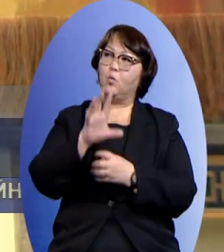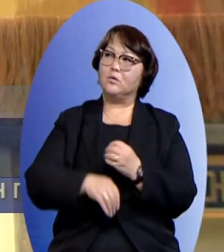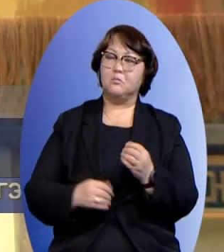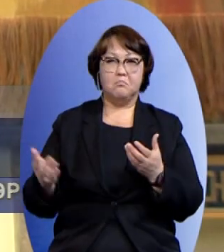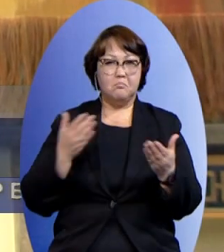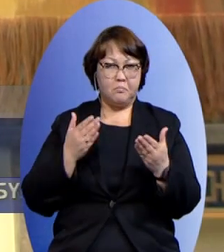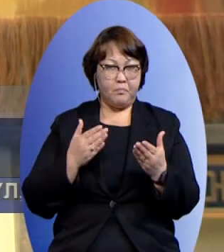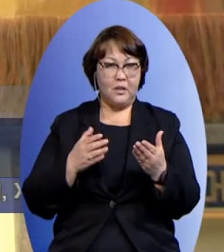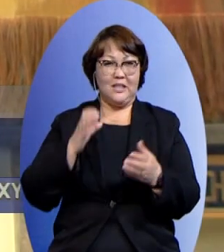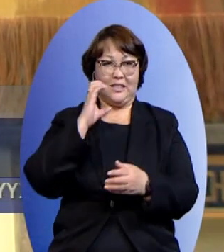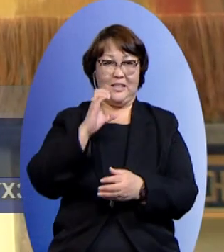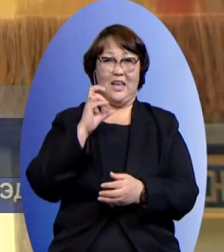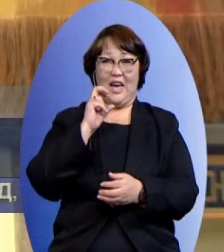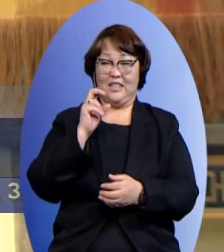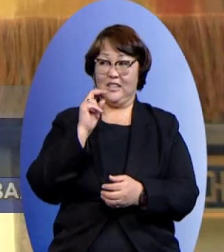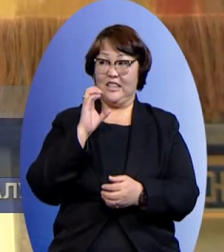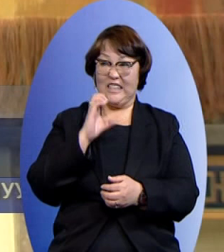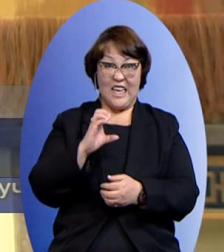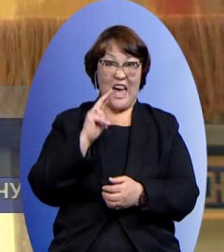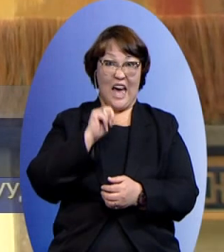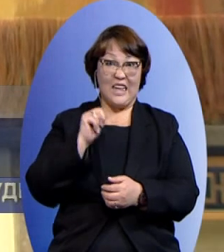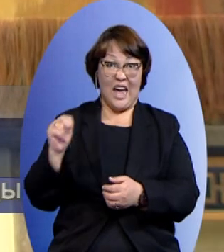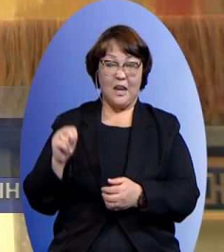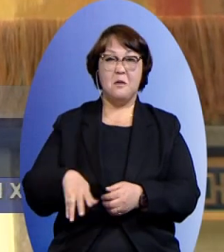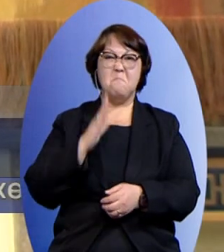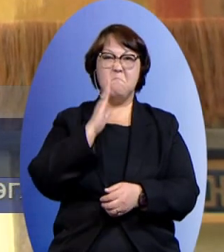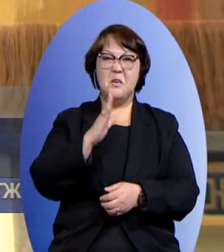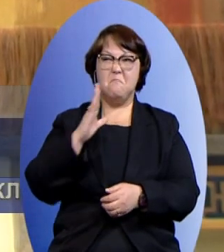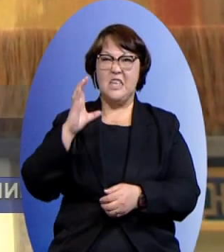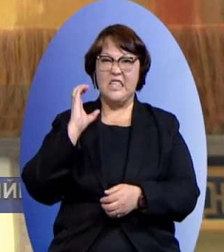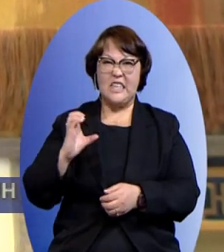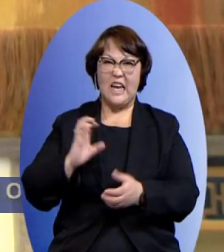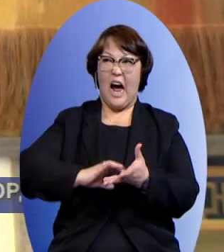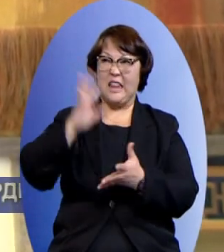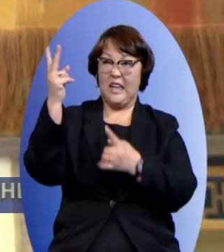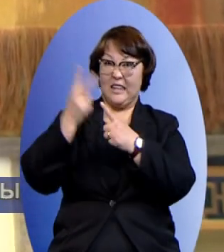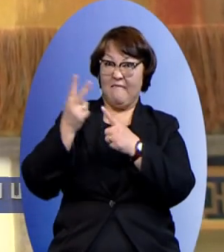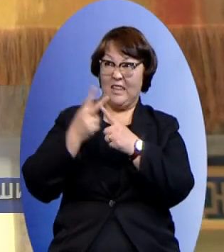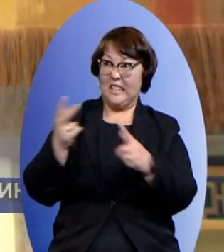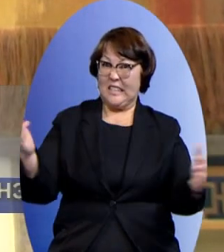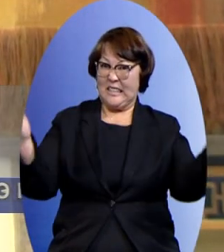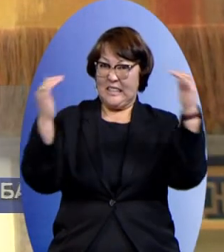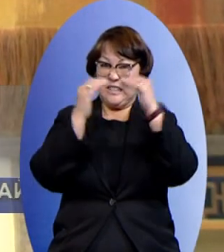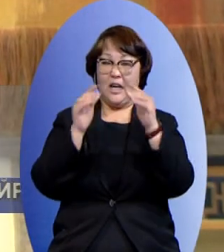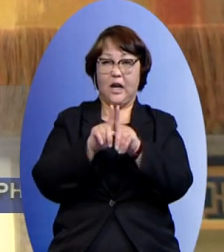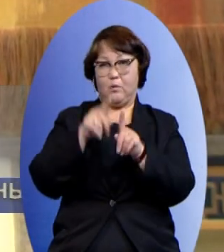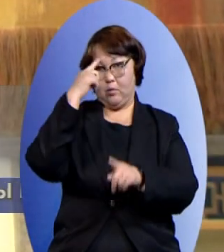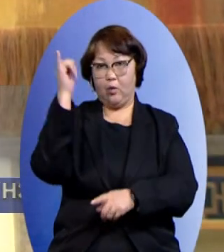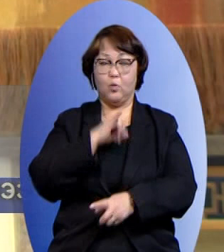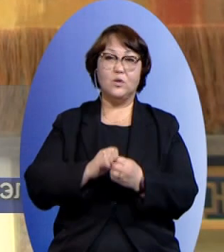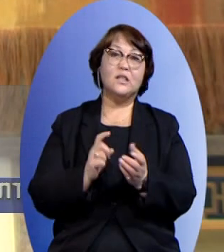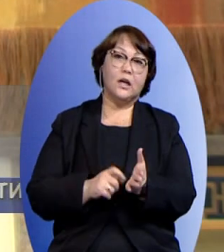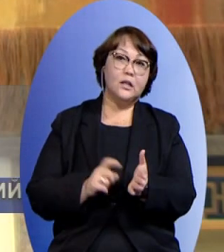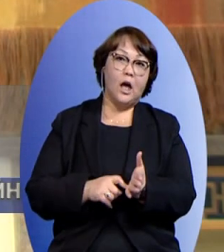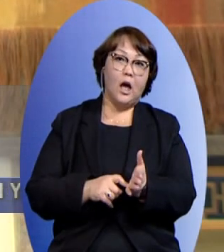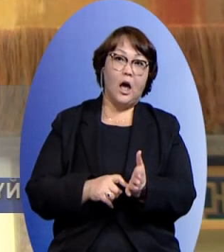л өрсөлдөнө гэж бодох ёстой шүү дээ. Тэгвэл мэдээж тийм хэмжээний үзэгчдэд хүрдгүү маа гэхэд яаж бидэнд хэрэгцээтэй тооны үзэгчдэд хүрэх вэ